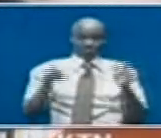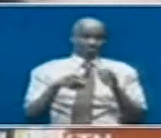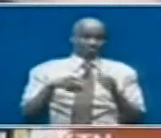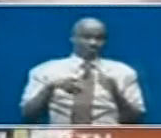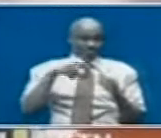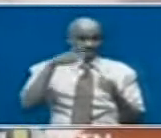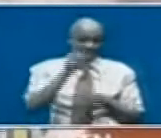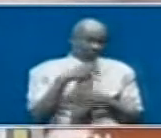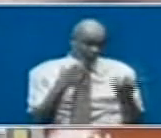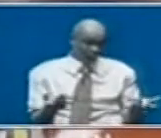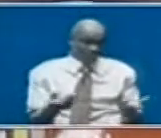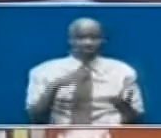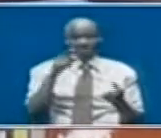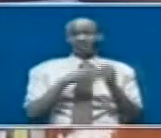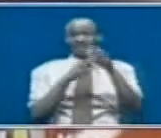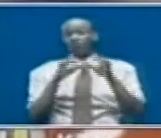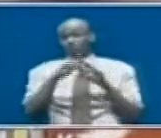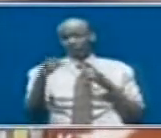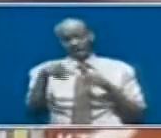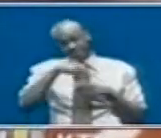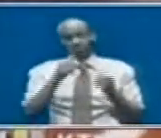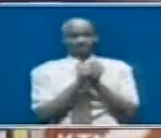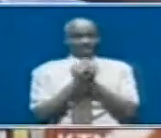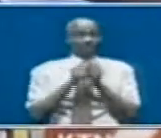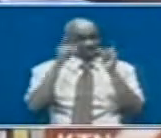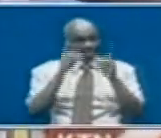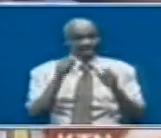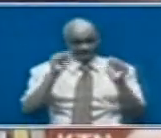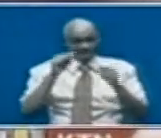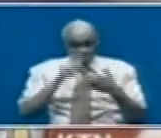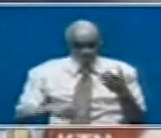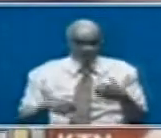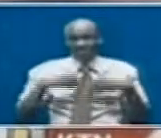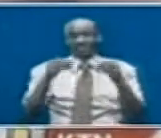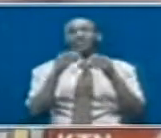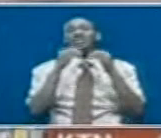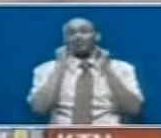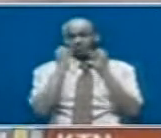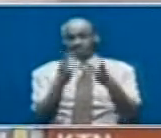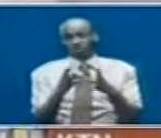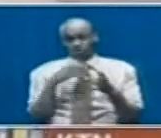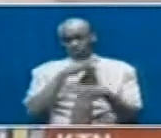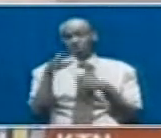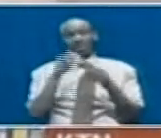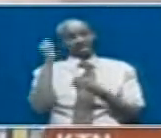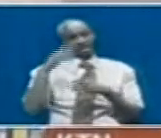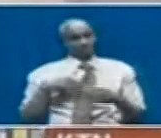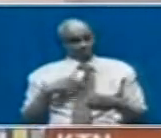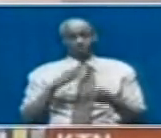CORD, na kwa pamoja tumekubaliana kwamba tupeane taarifa kwa Wakenya